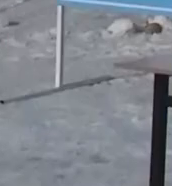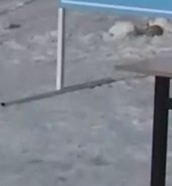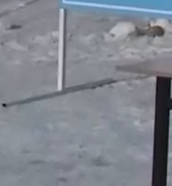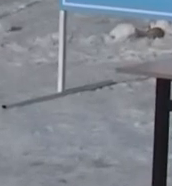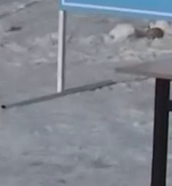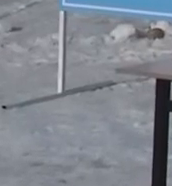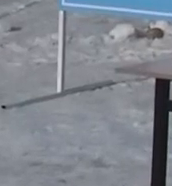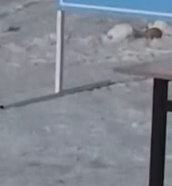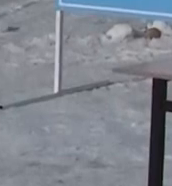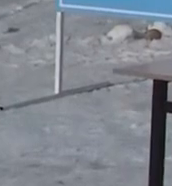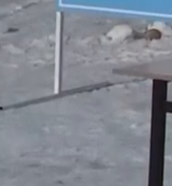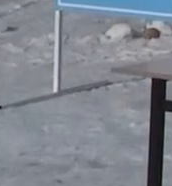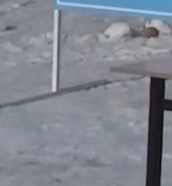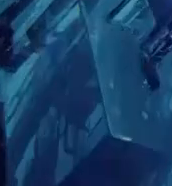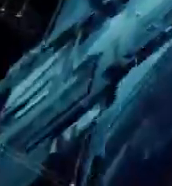ЖТСУ, Талдыкурган.